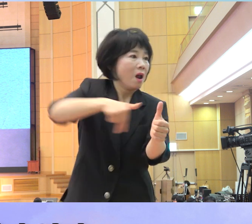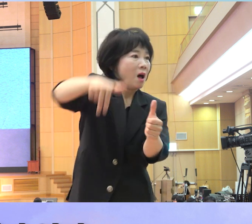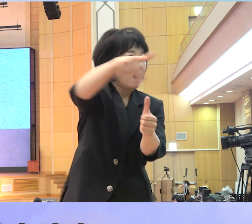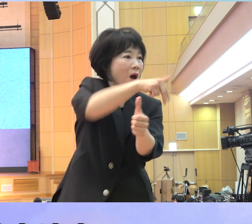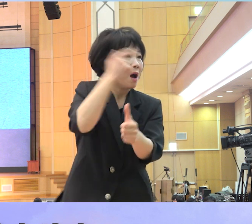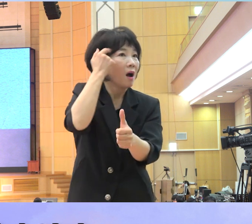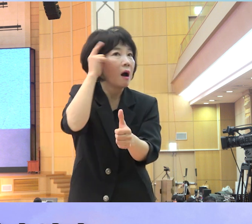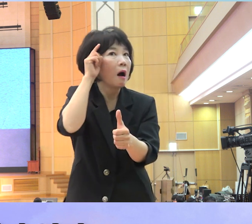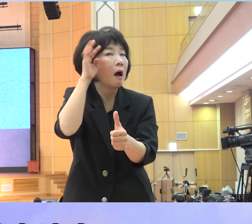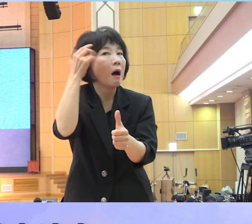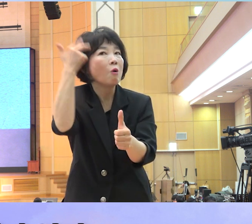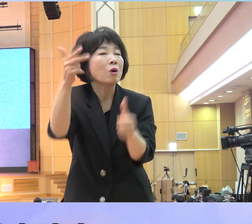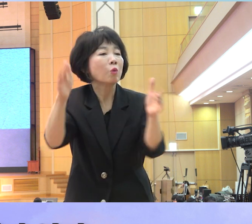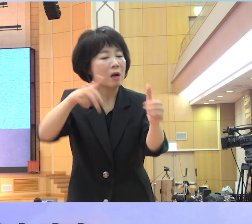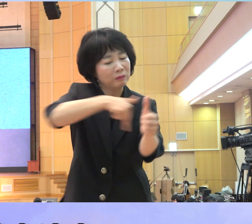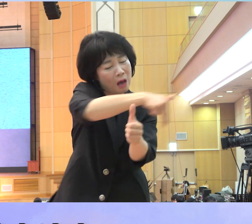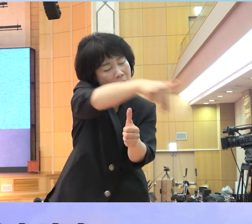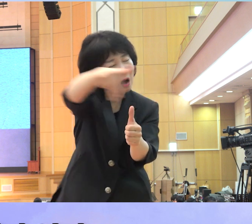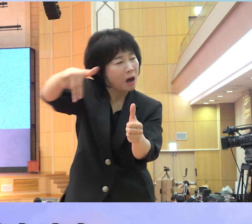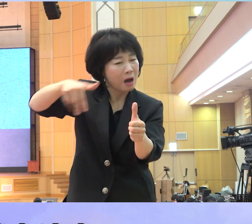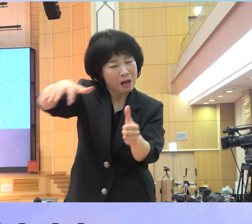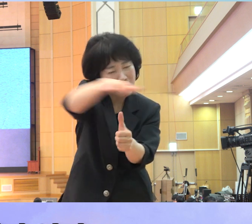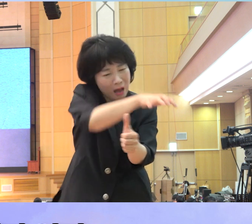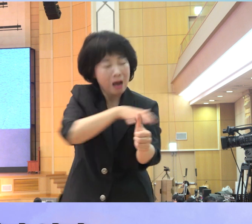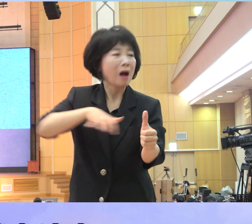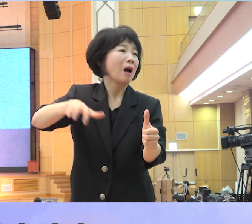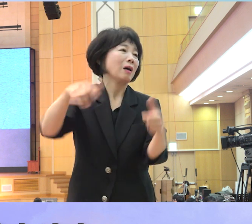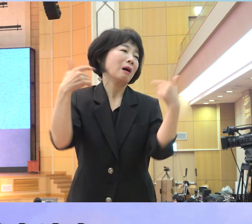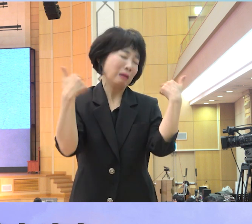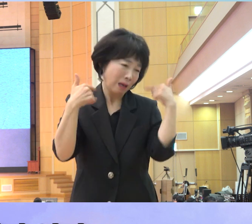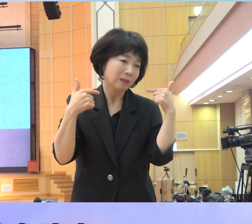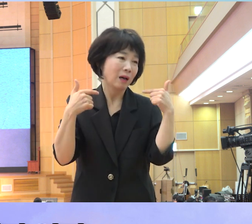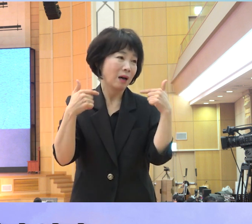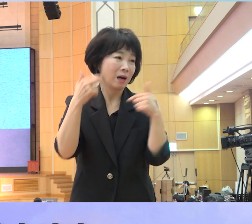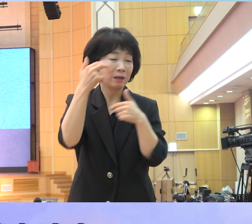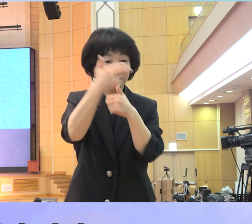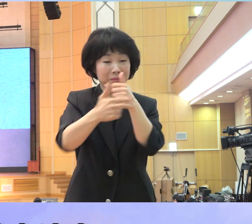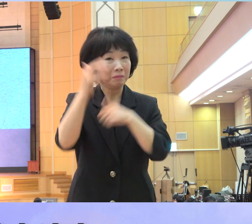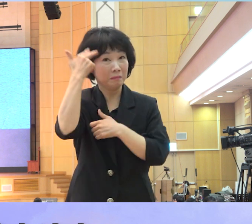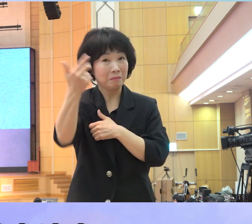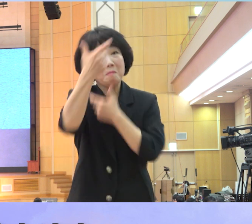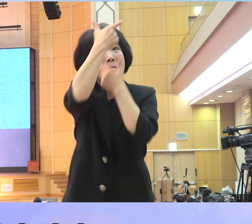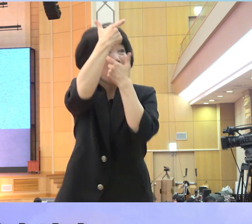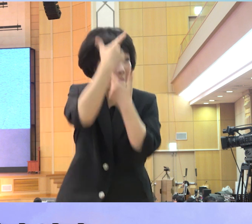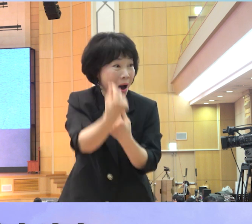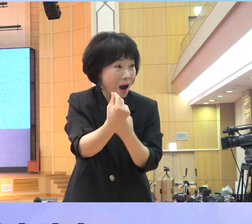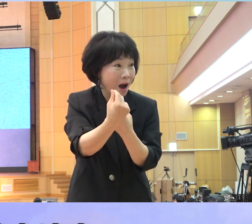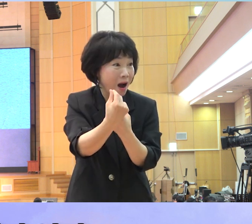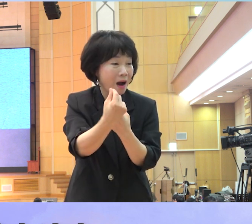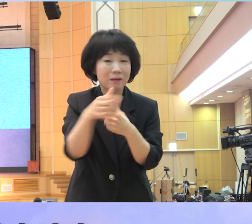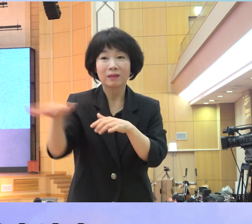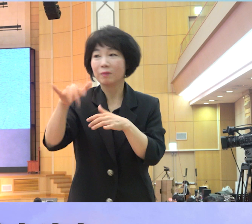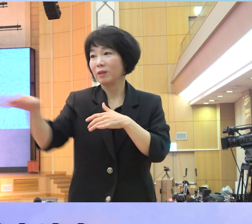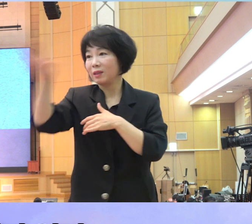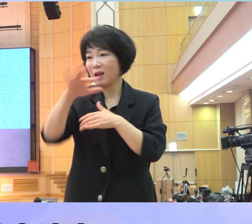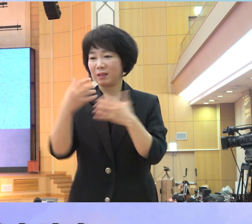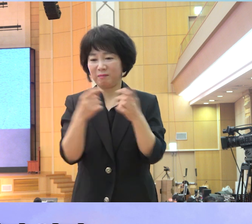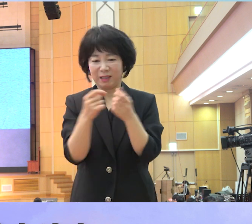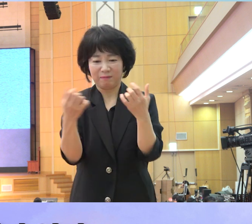결국에 6일 동안 돌기만 하고 7일째 7번 돌고 소리 지르면 여리고성아 무너져라 하면 무너진다는